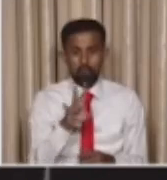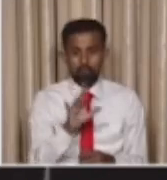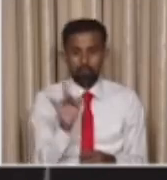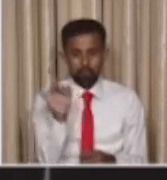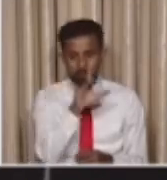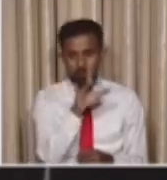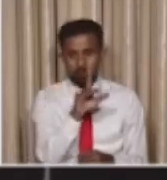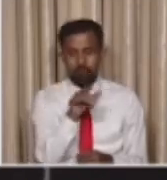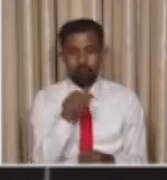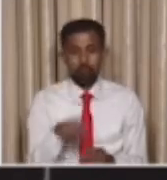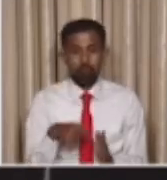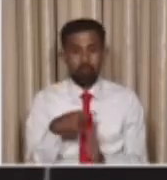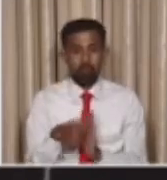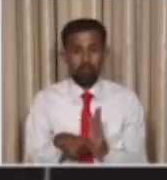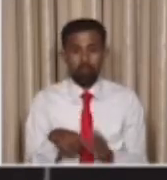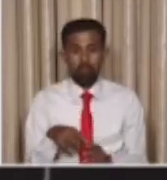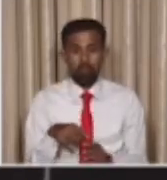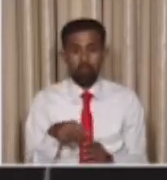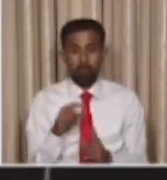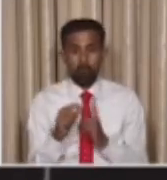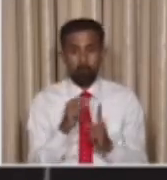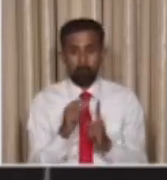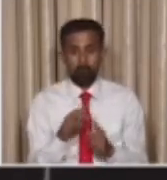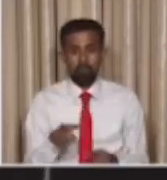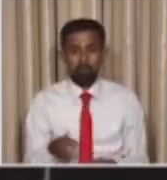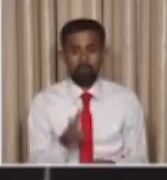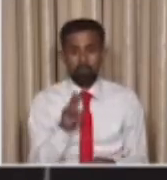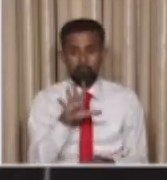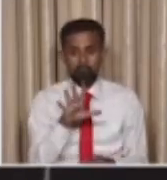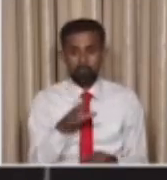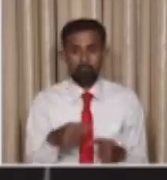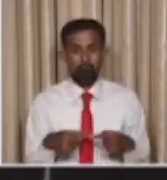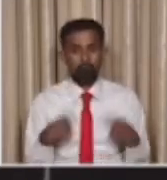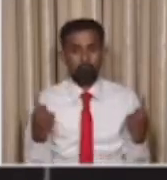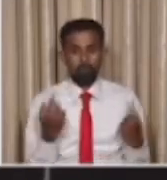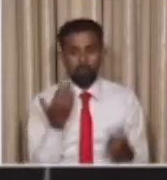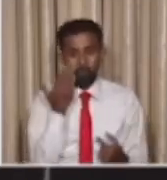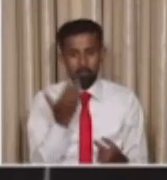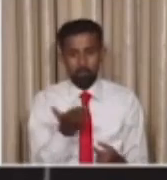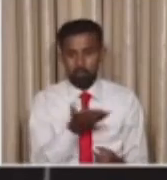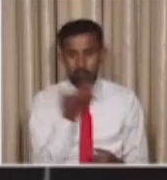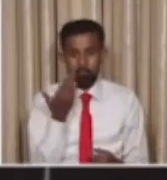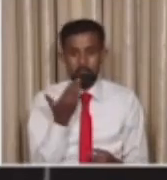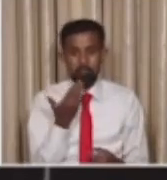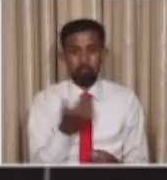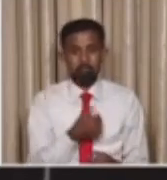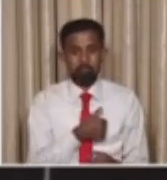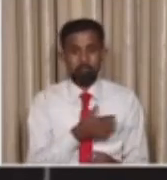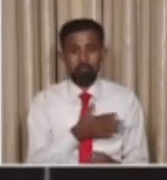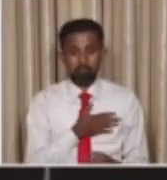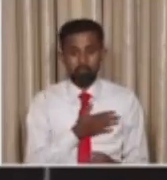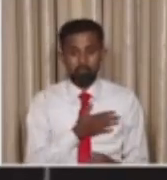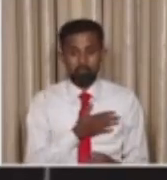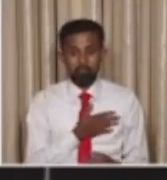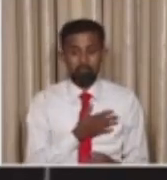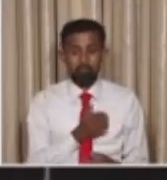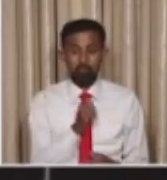කියලා. හැබැයි මේ රටේ පාර්ලිමේන්තුවේ ඉන්න 225ම වෙනස් කියලා පෙන්වන්න පුළුවන් හෘද සාක්ෂියක් තියෙන